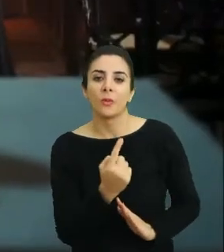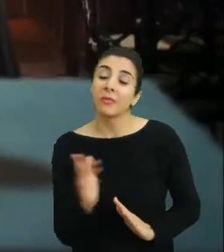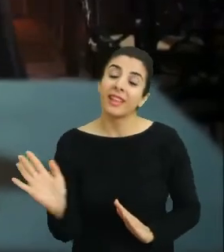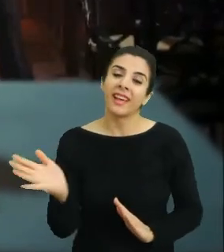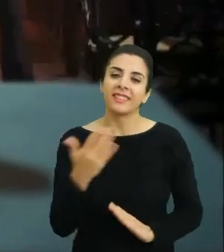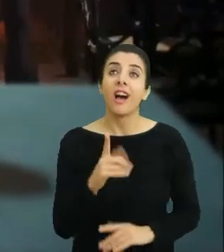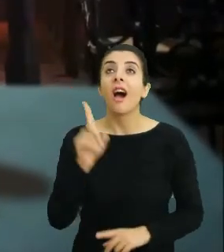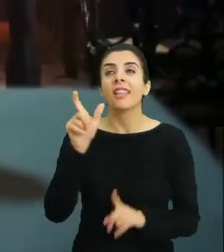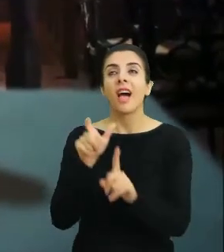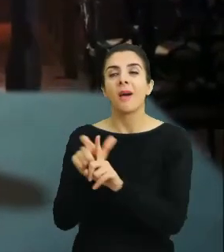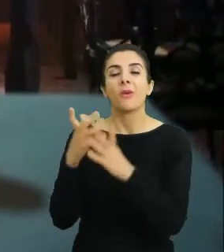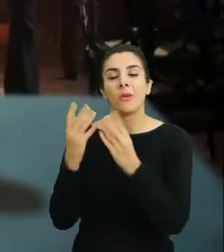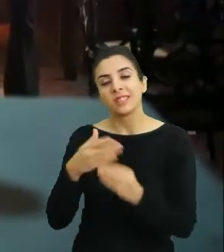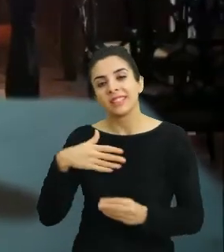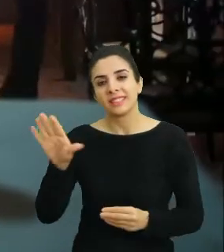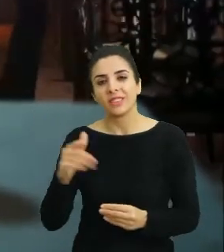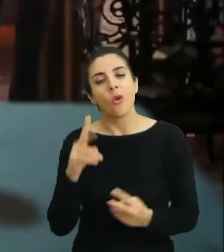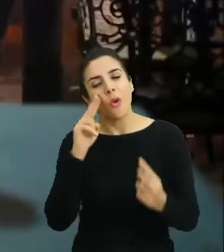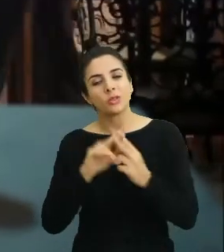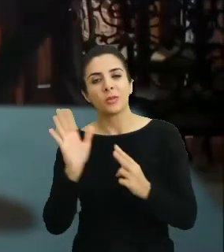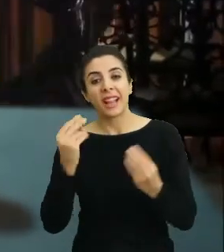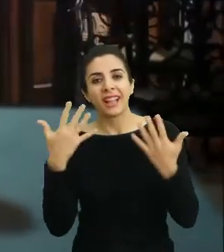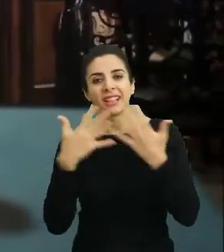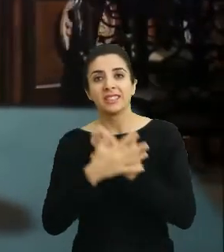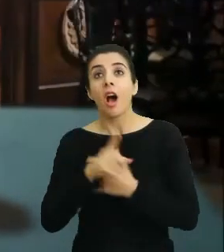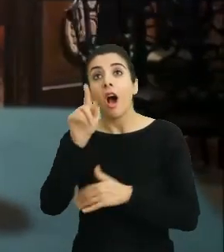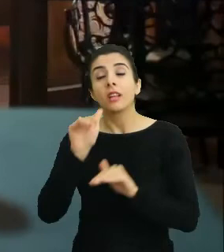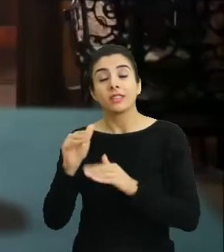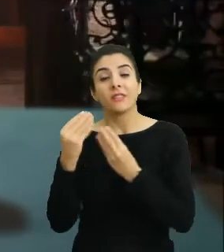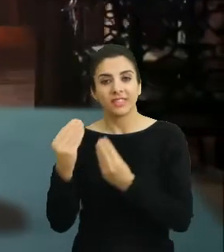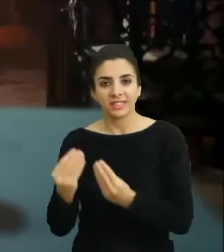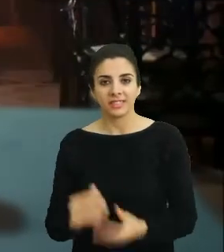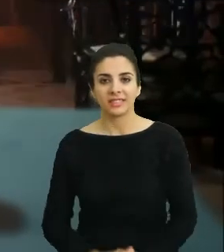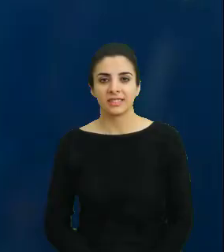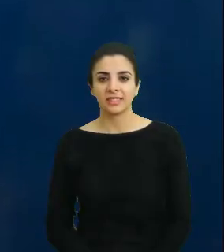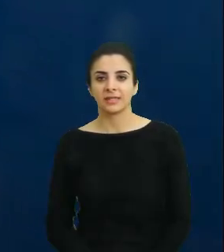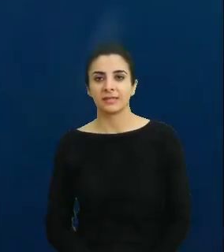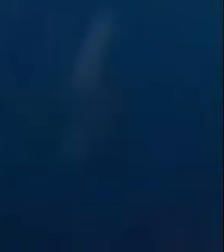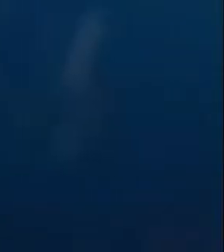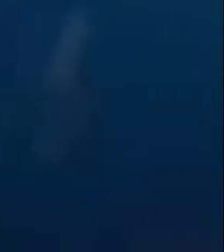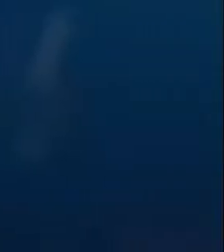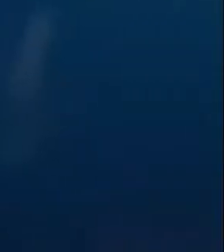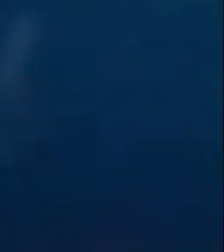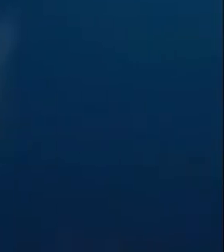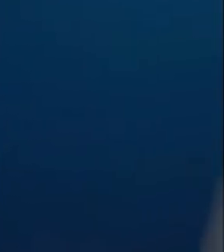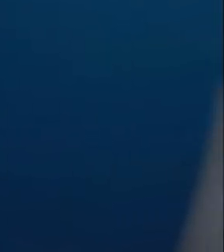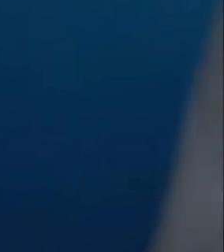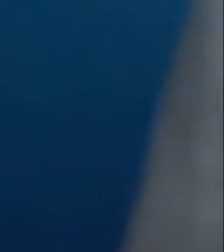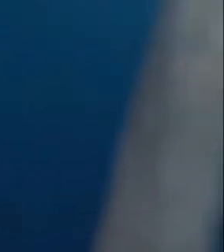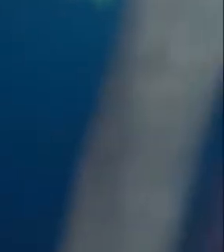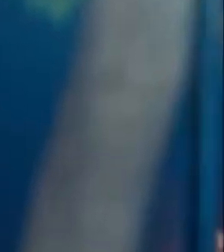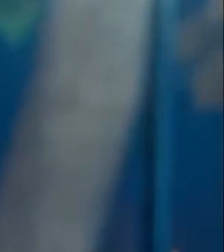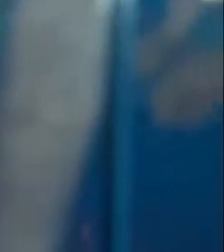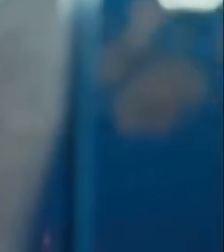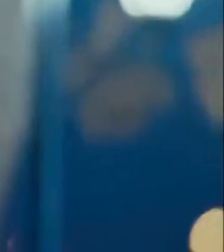hadi. Allah'a emanet ol. Hadi görüşürüz. İyi geceler. Hak saklasın seni. Süleyman elinde çantasıyla pastaneden